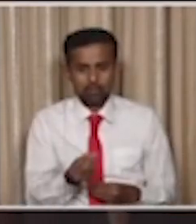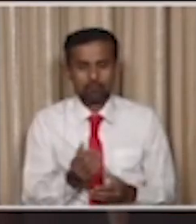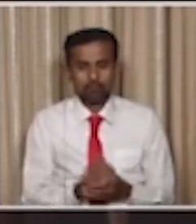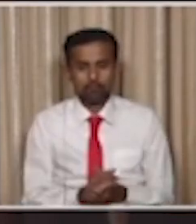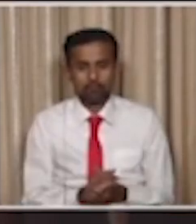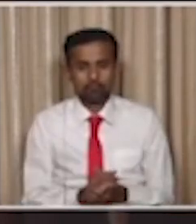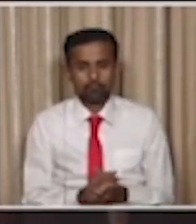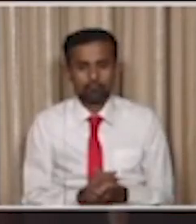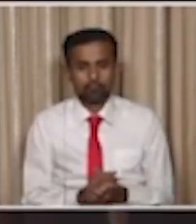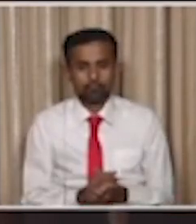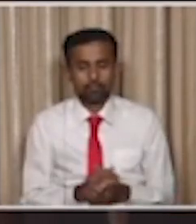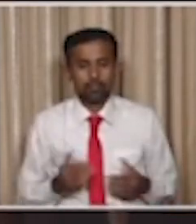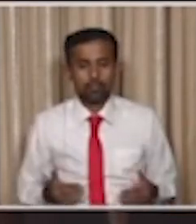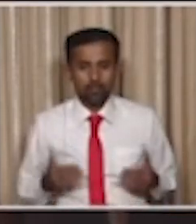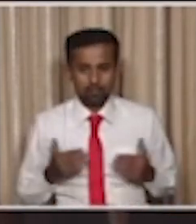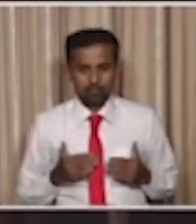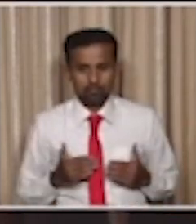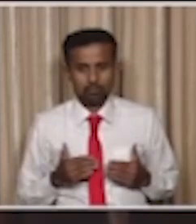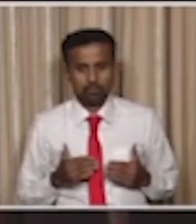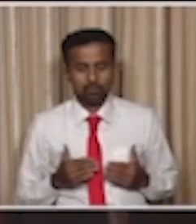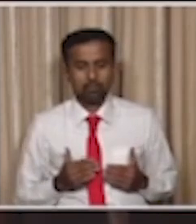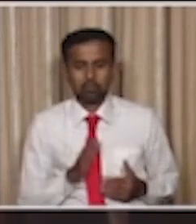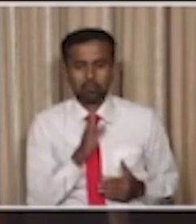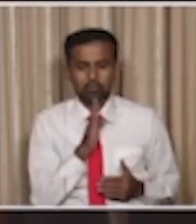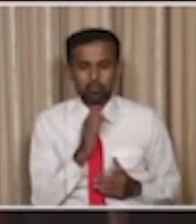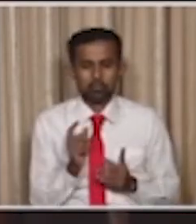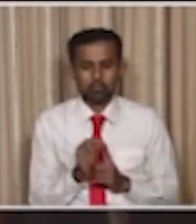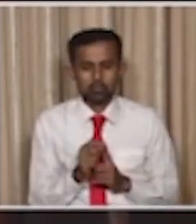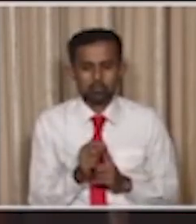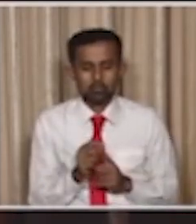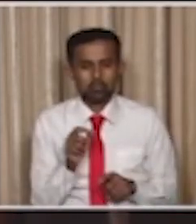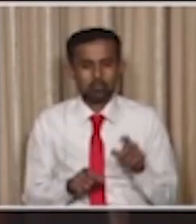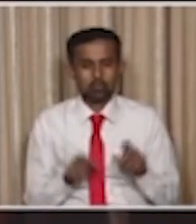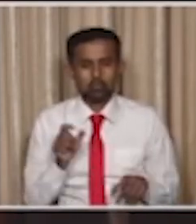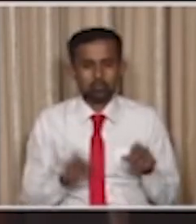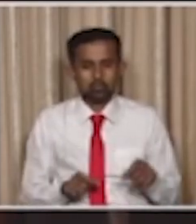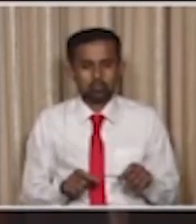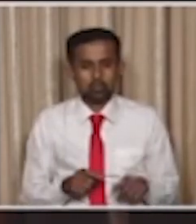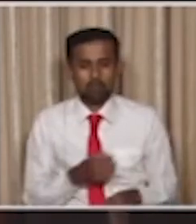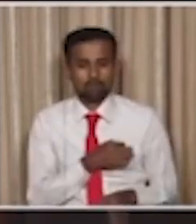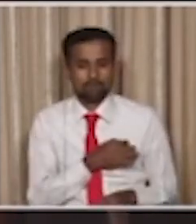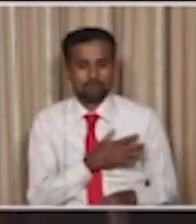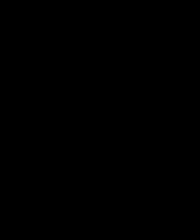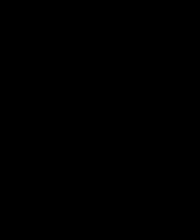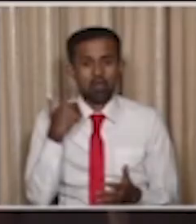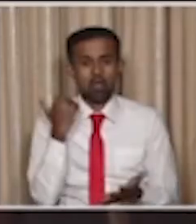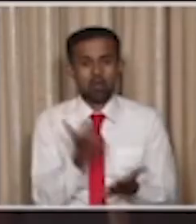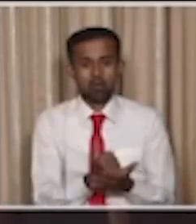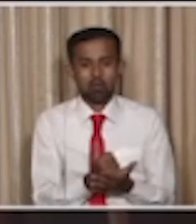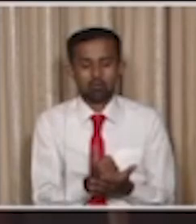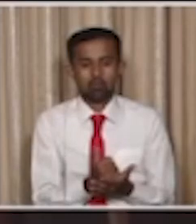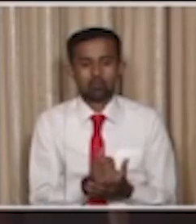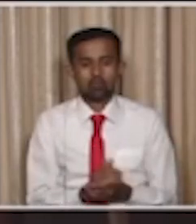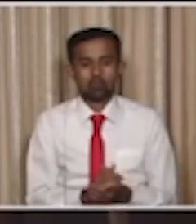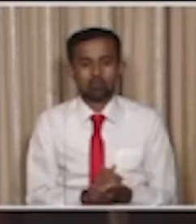විතරක් නෙමෙයි අද අහිංසක දුප්පත් ජනතාවත් කෙරෙහි වෛරයෙන්